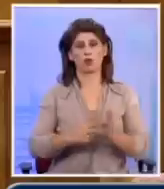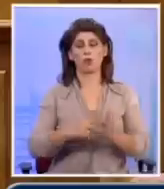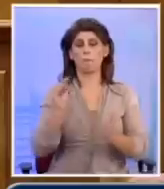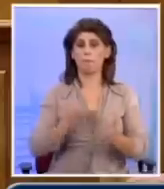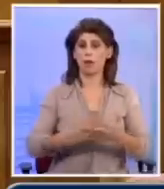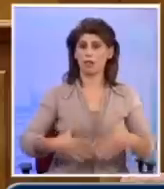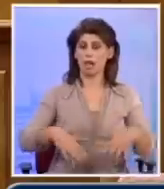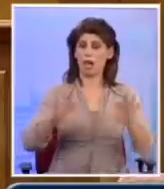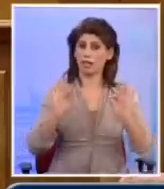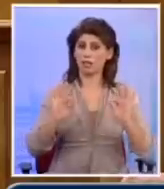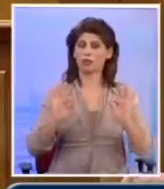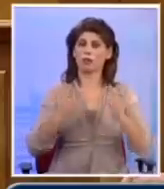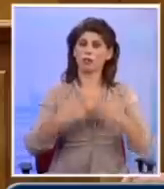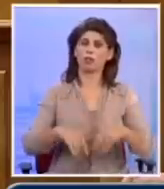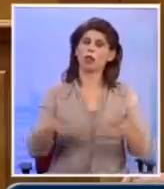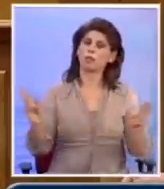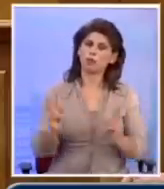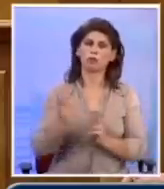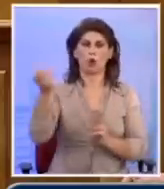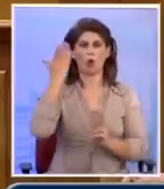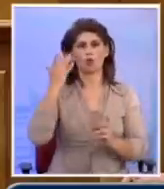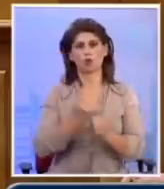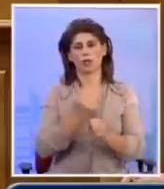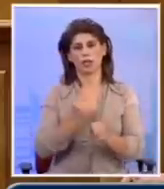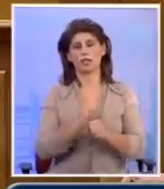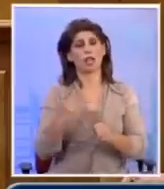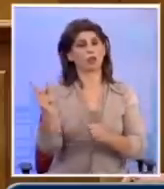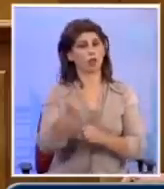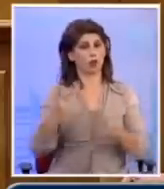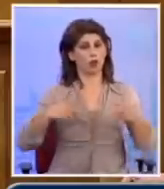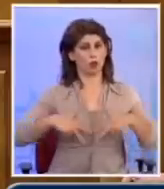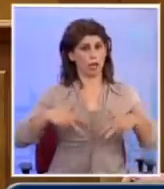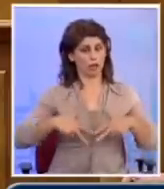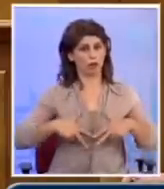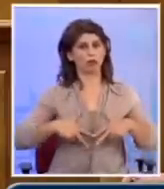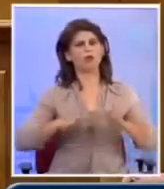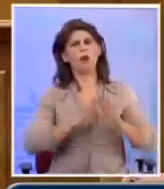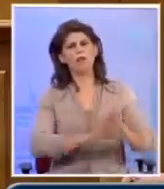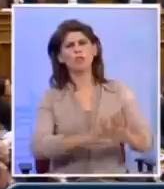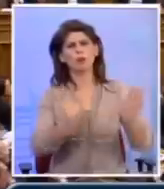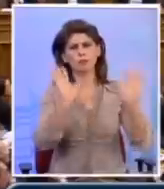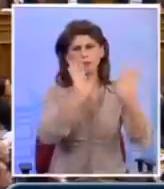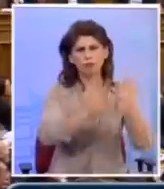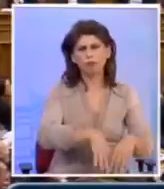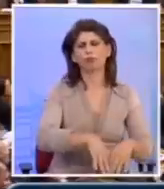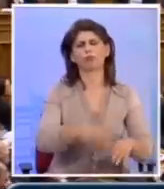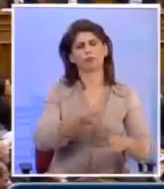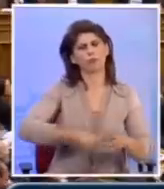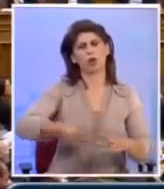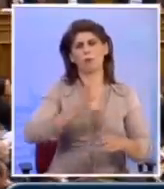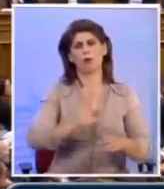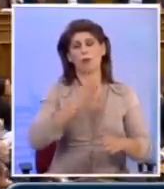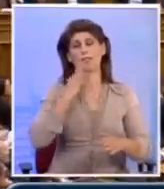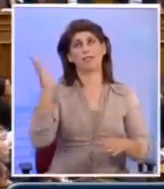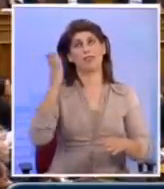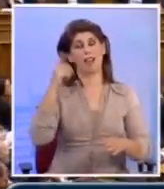ξανακινήσει αν μειώναμε περαιτέρω το κόστος εργασίας, αν το κοινωνικό κράτος το αφήσουμε να καταρρεύσει κι άλλο επειδή